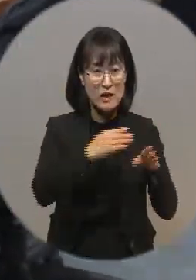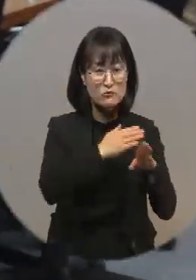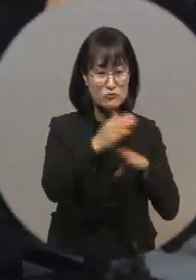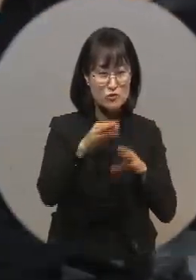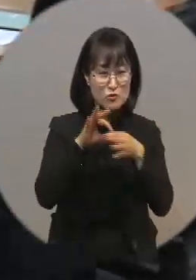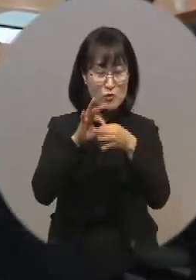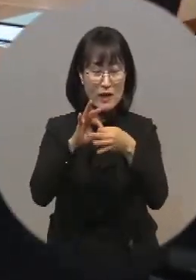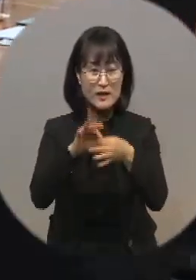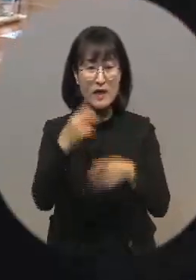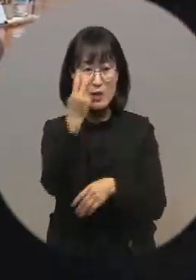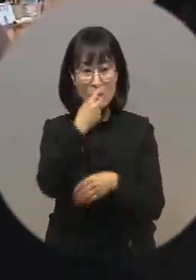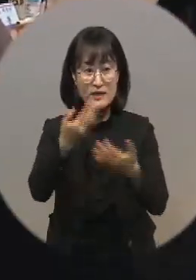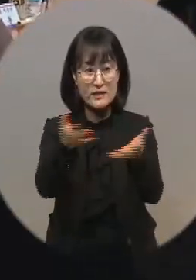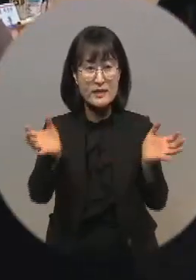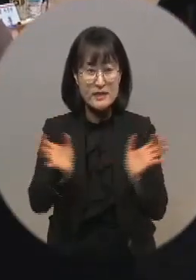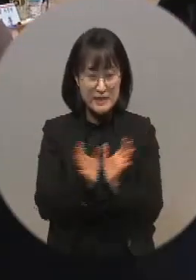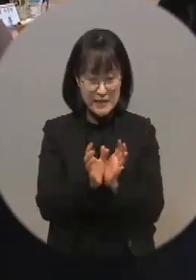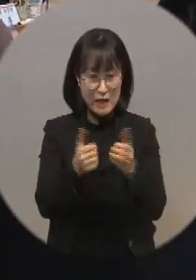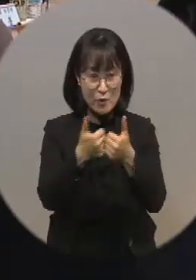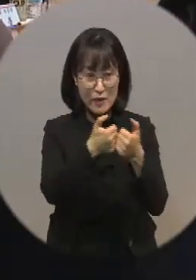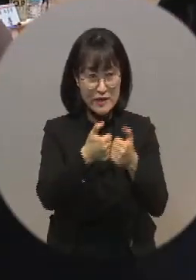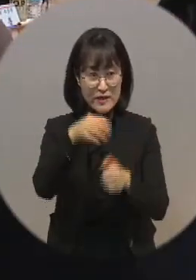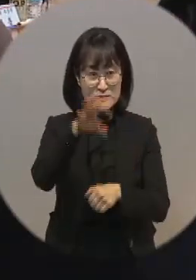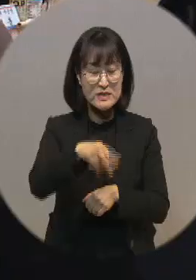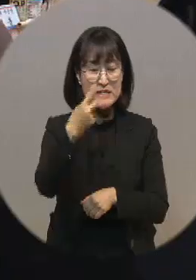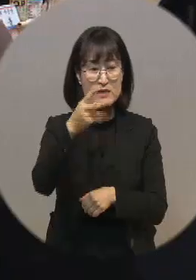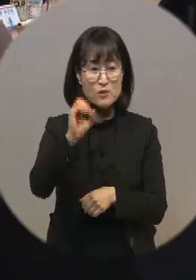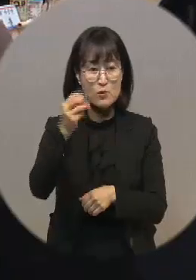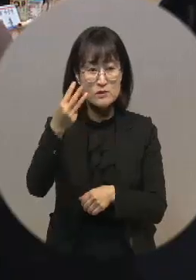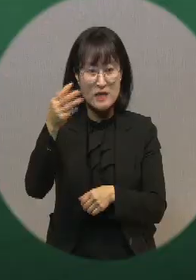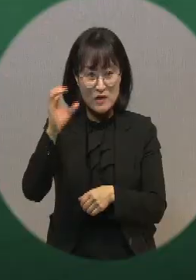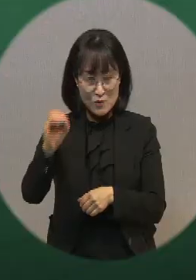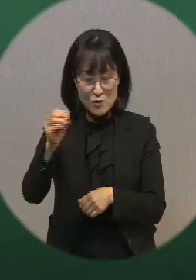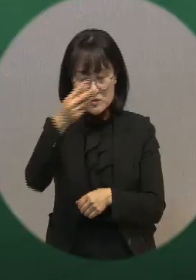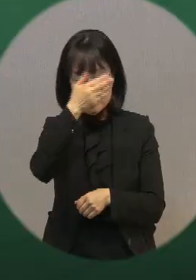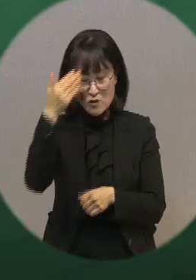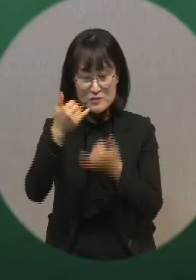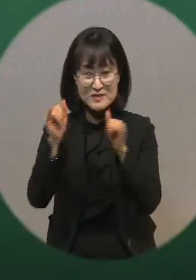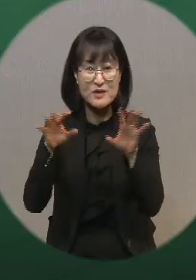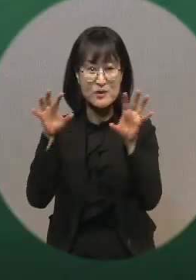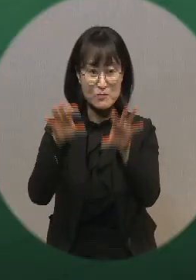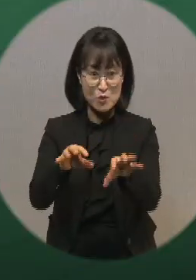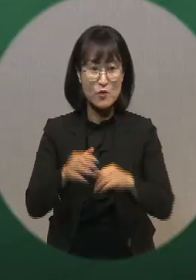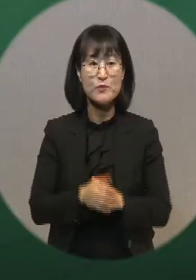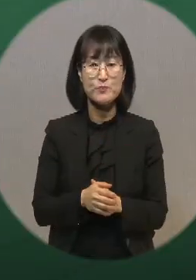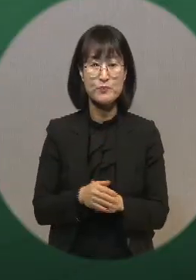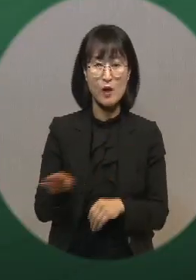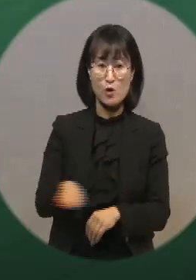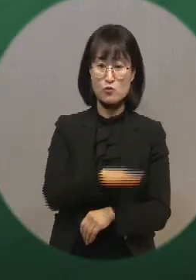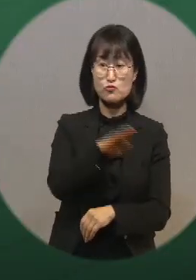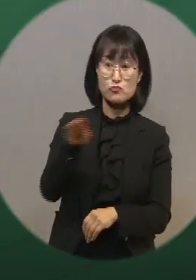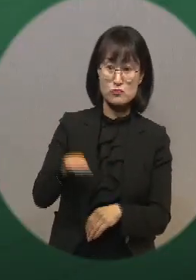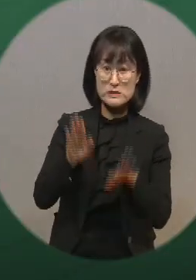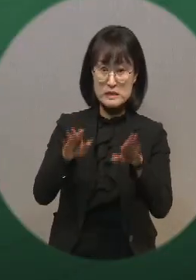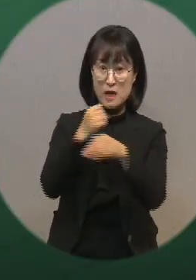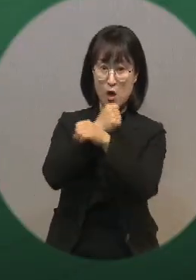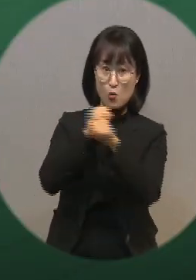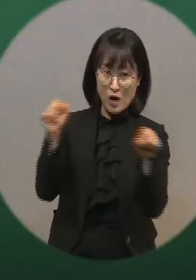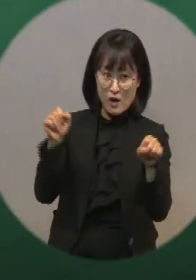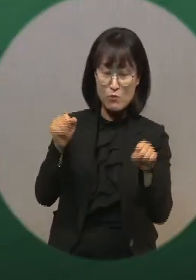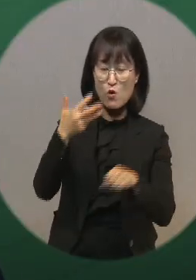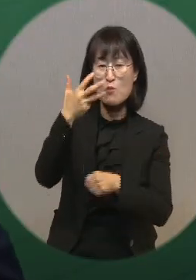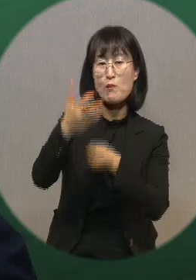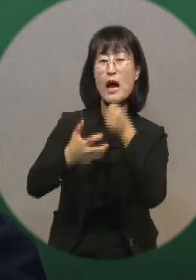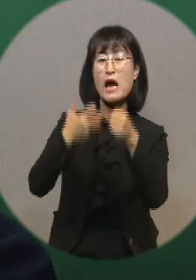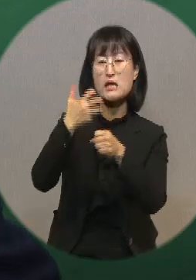남북관계관리단 회담장에 2030 청년들이 모였습니다. 올해는 강복 80주년을 맞는 아주 뜻깊은